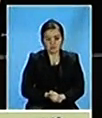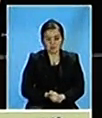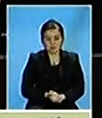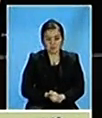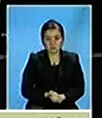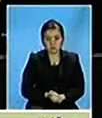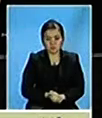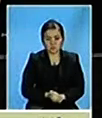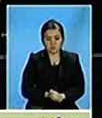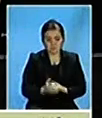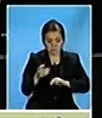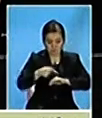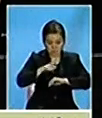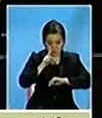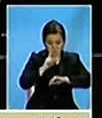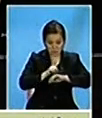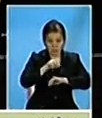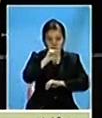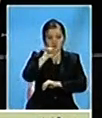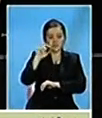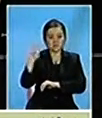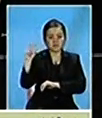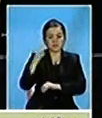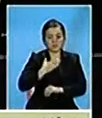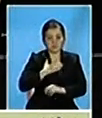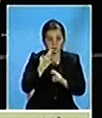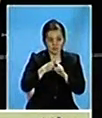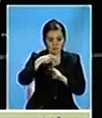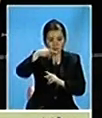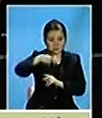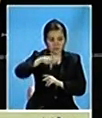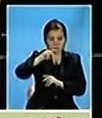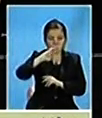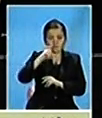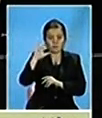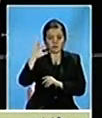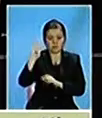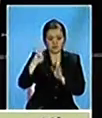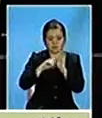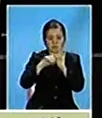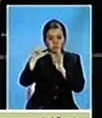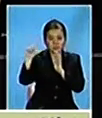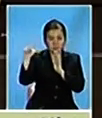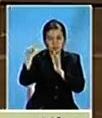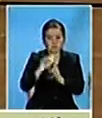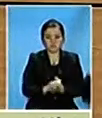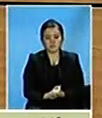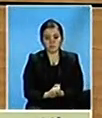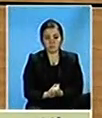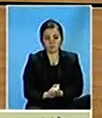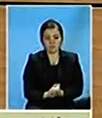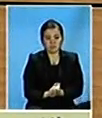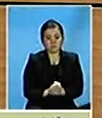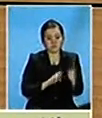ครับกราบเรียนประธานวุฒิสภาที่เคารพผมนายวิบูลย์ครูฮิรันสมาชิกวุฒิสภาสรรหาใครขอ